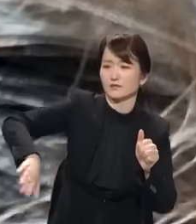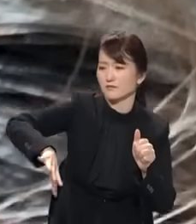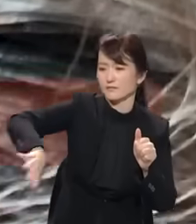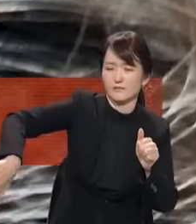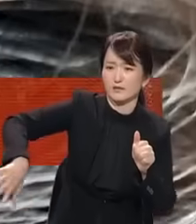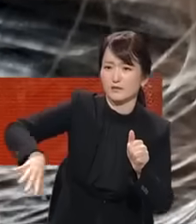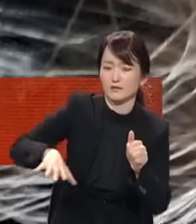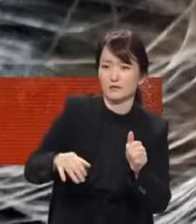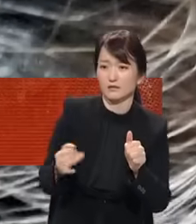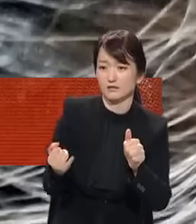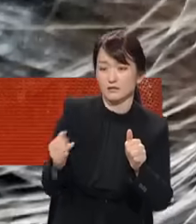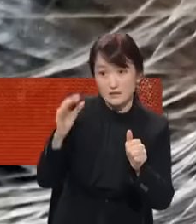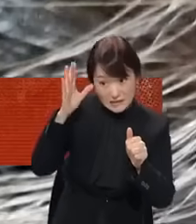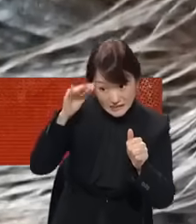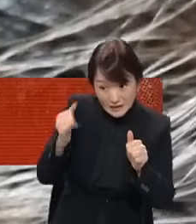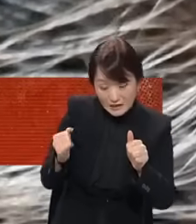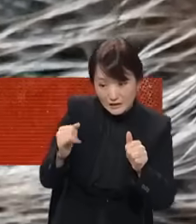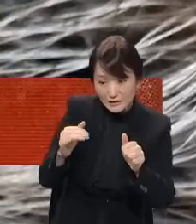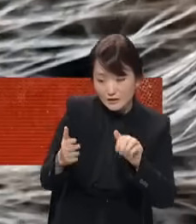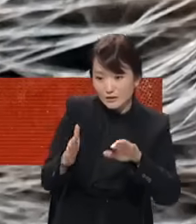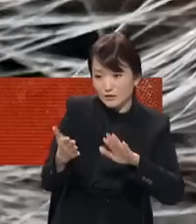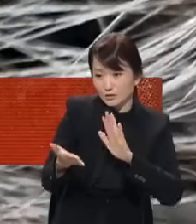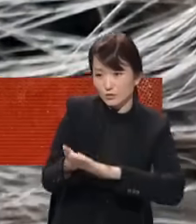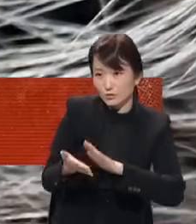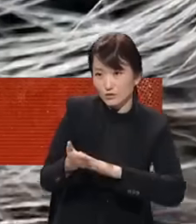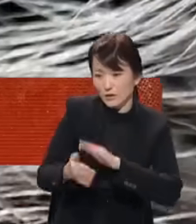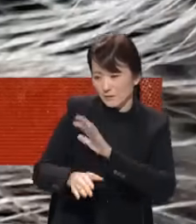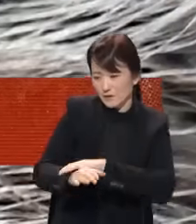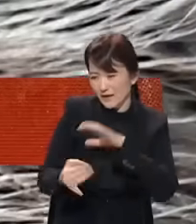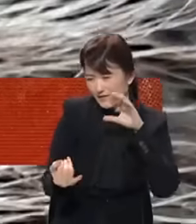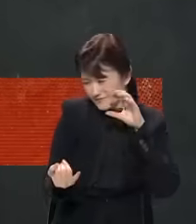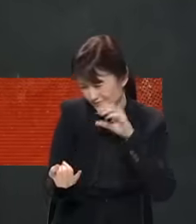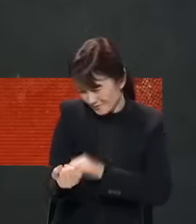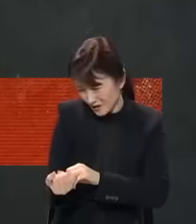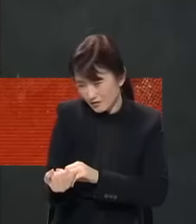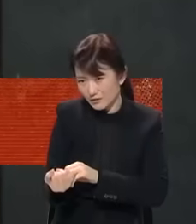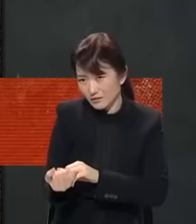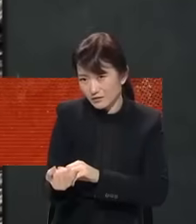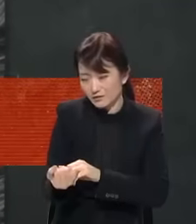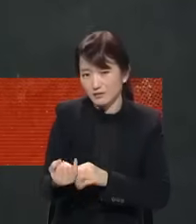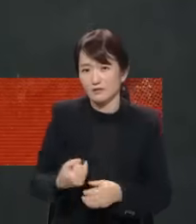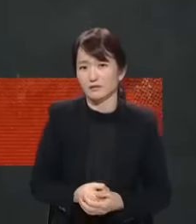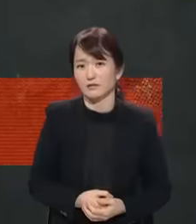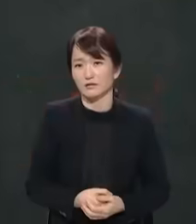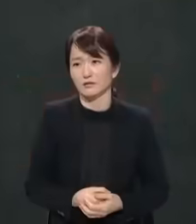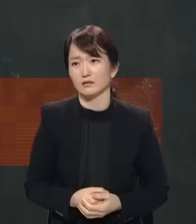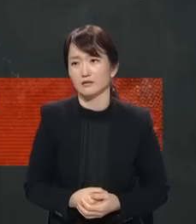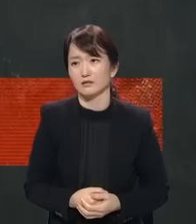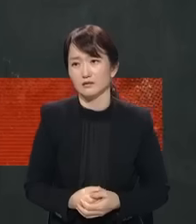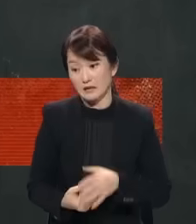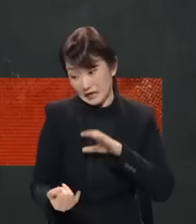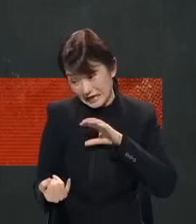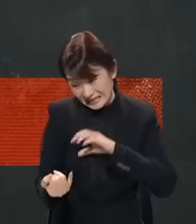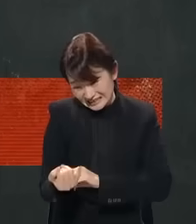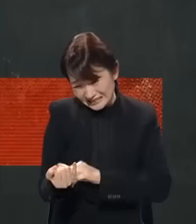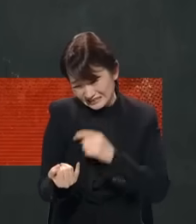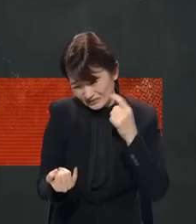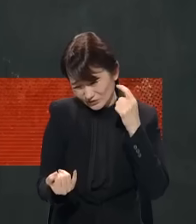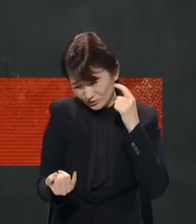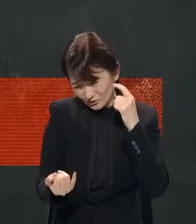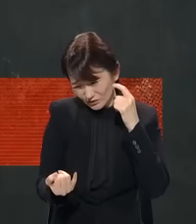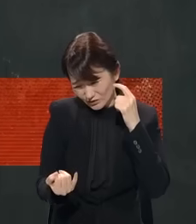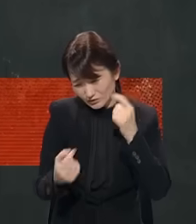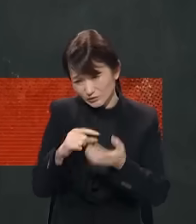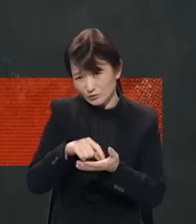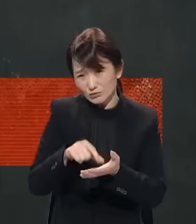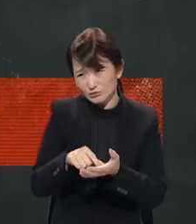이번에는 그 로트와일러가 이 대리기사의 손하고 팔을 물었다라고 하는데 기사분 말씀이 우드득 소리가 들릴